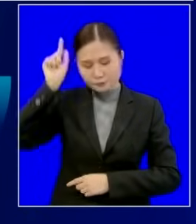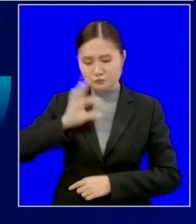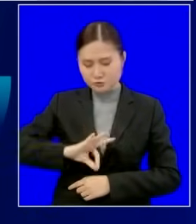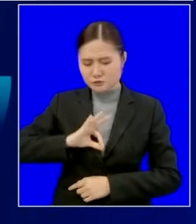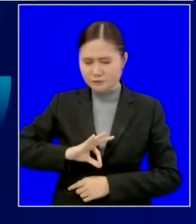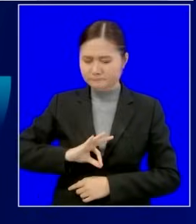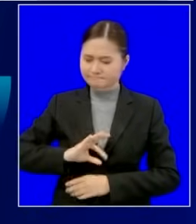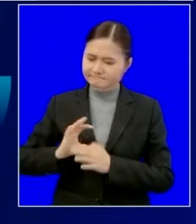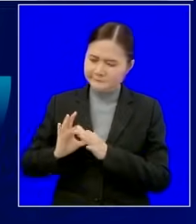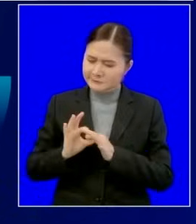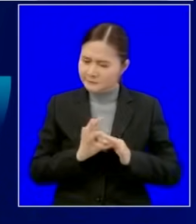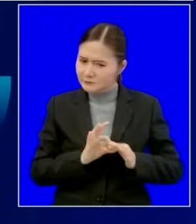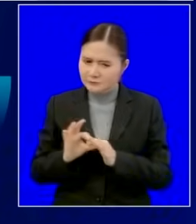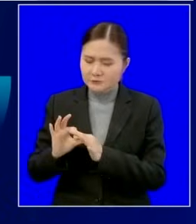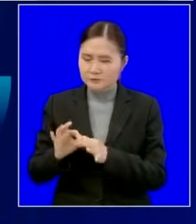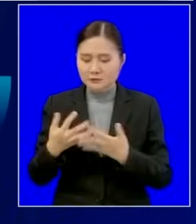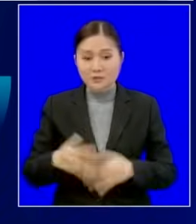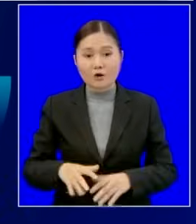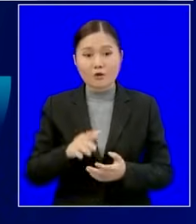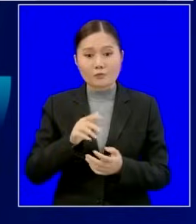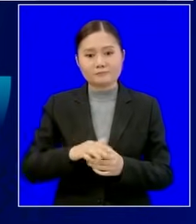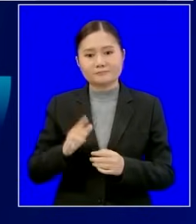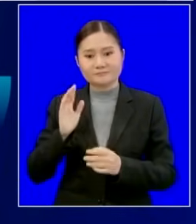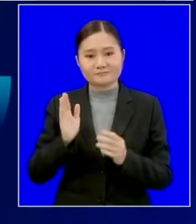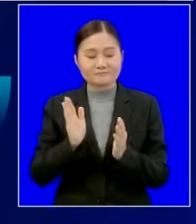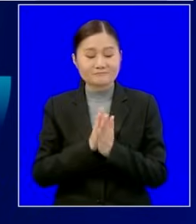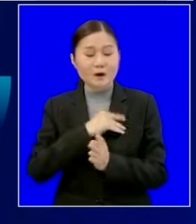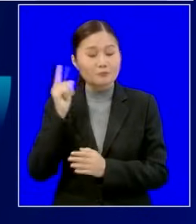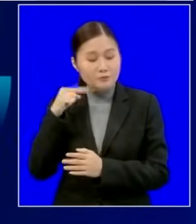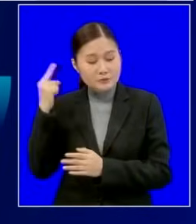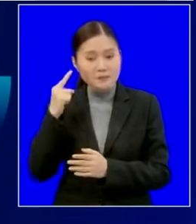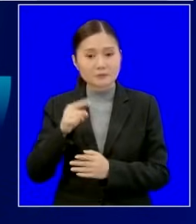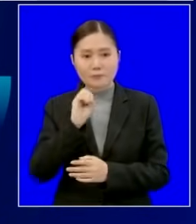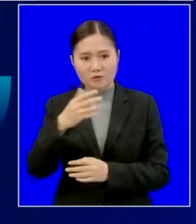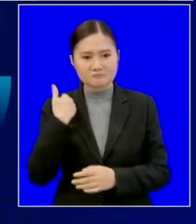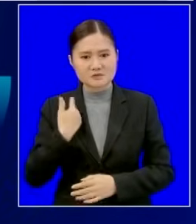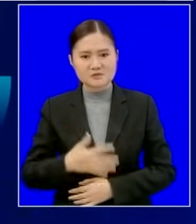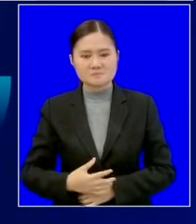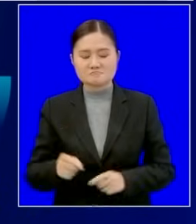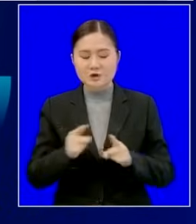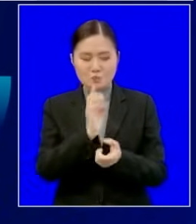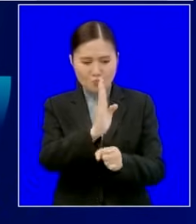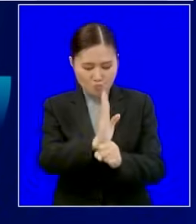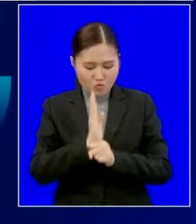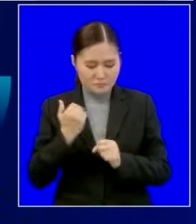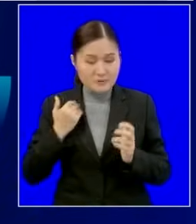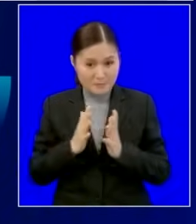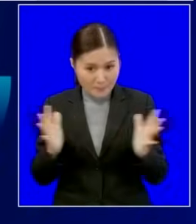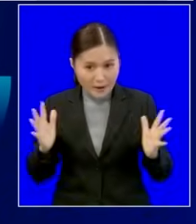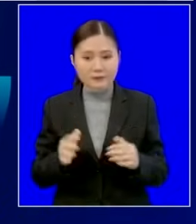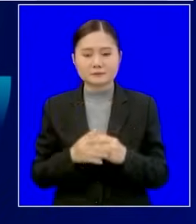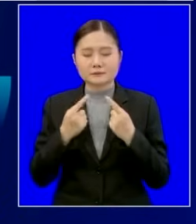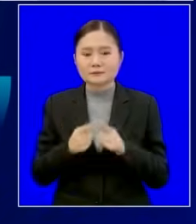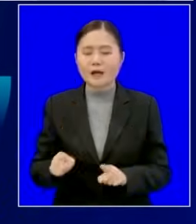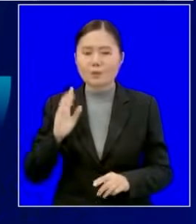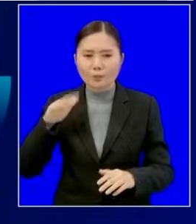ะและวันที่ลาศีล8ภิกษุณีซึ่งเป็นพระผู้หญิงรูปนั้นก็บอกว่าเธอมีพลังแรงมากมีบุญเยอะมากนะฮะแต่เธอบอกว่า